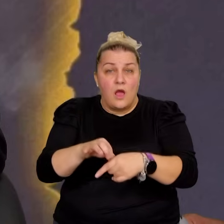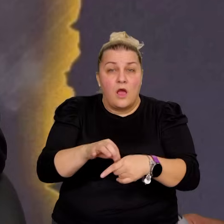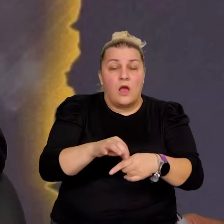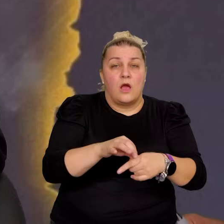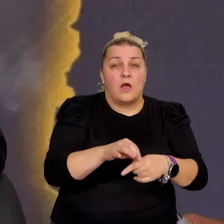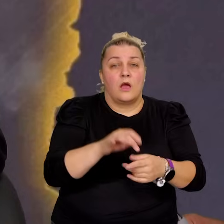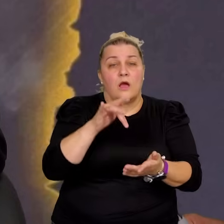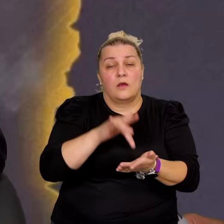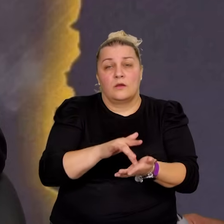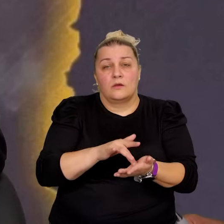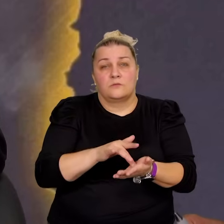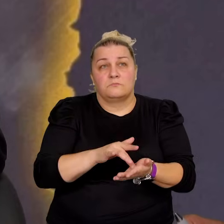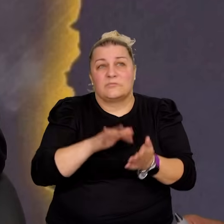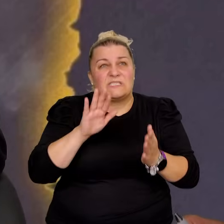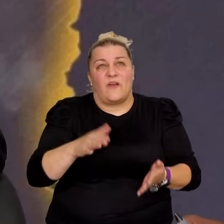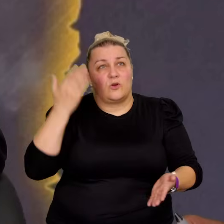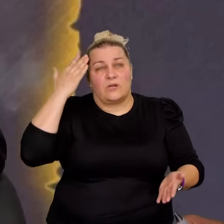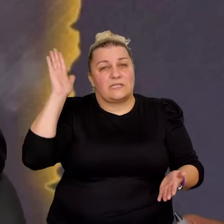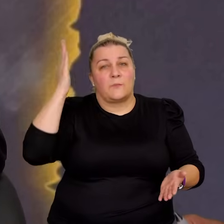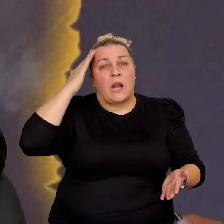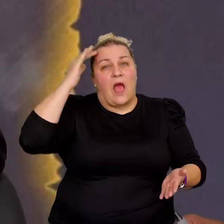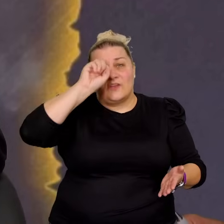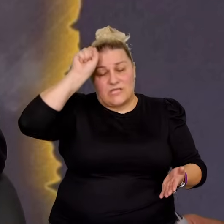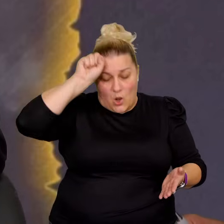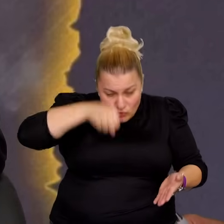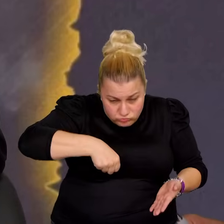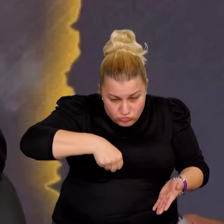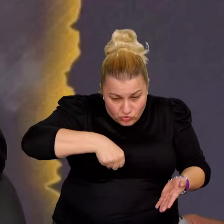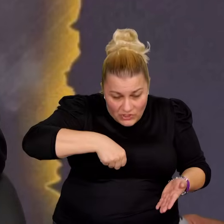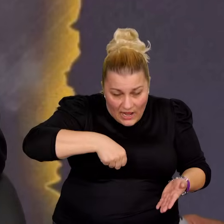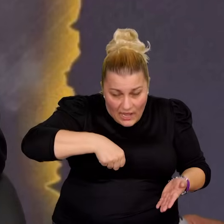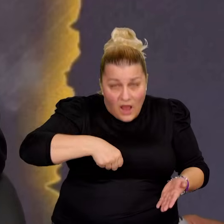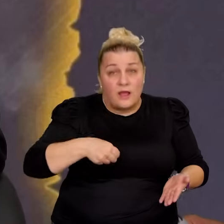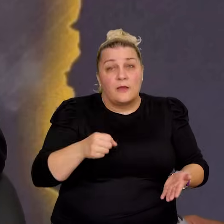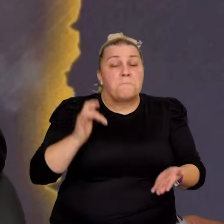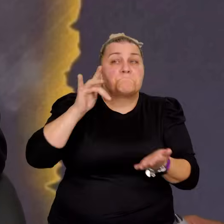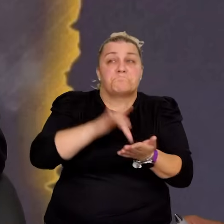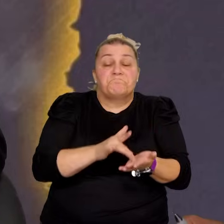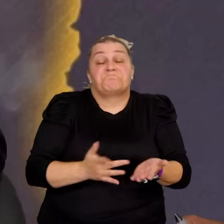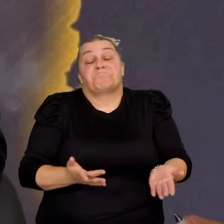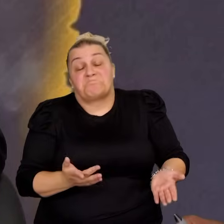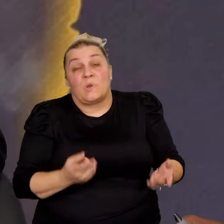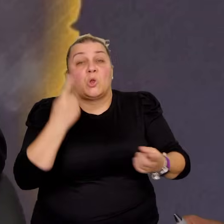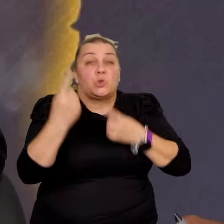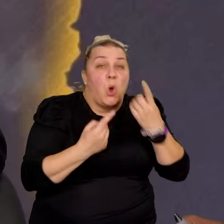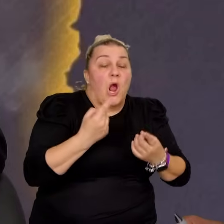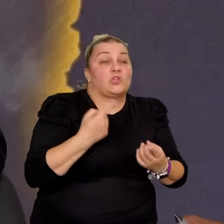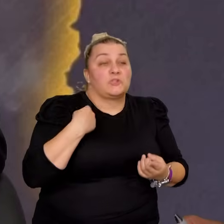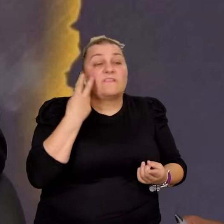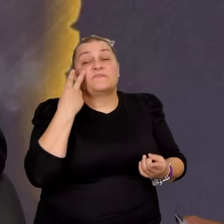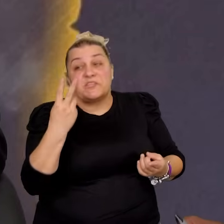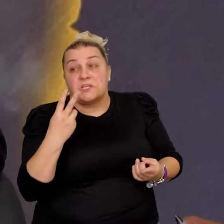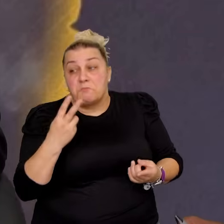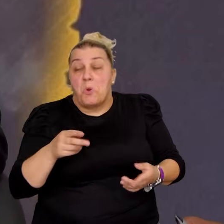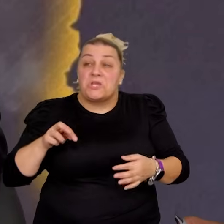negdje pred Nemetin, iskreno ne znam, jer glava je stalno bila spuštena. I ajde, onda događalo se to,